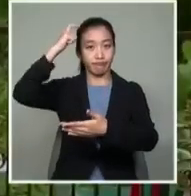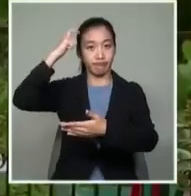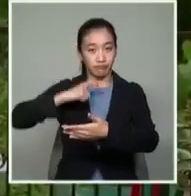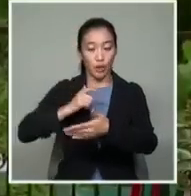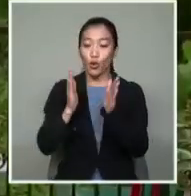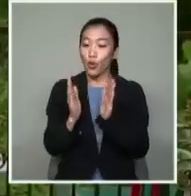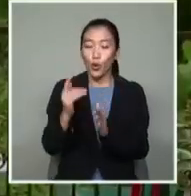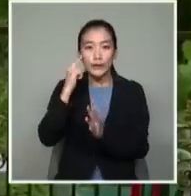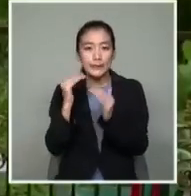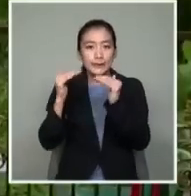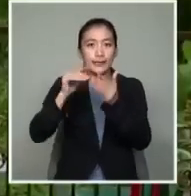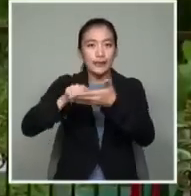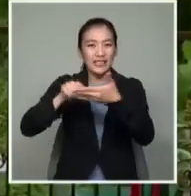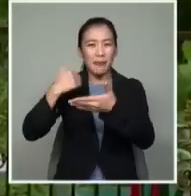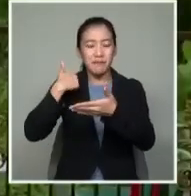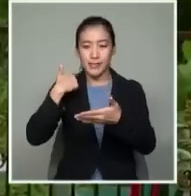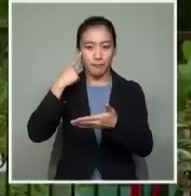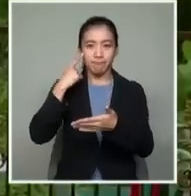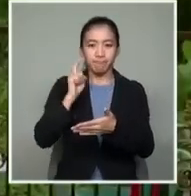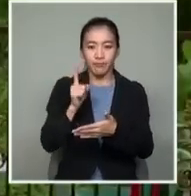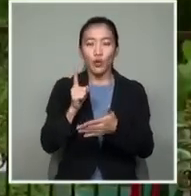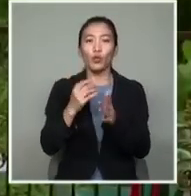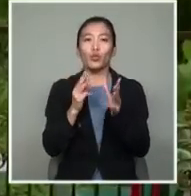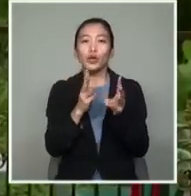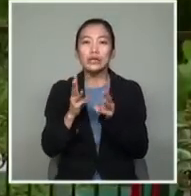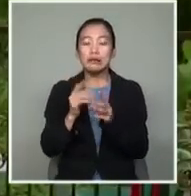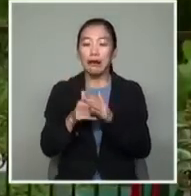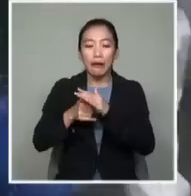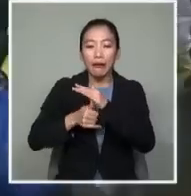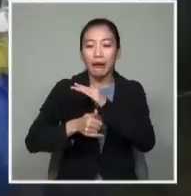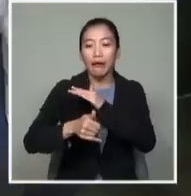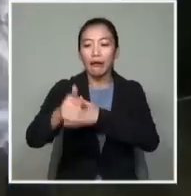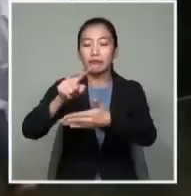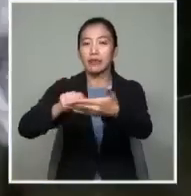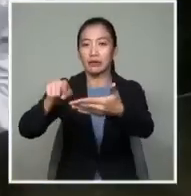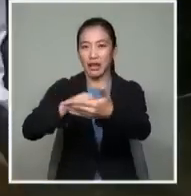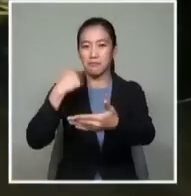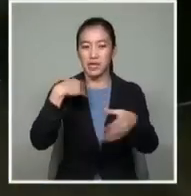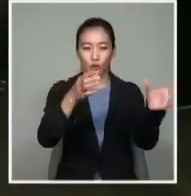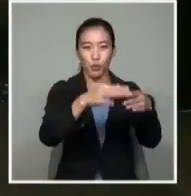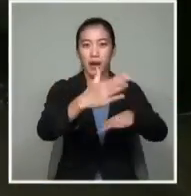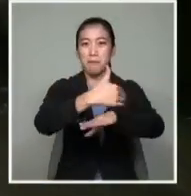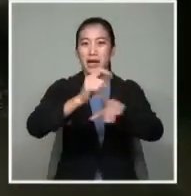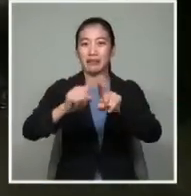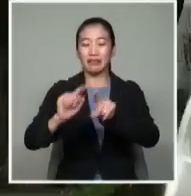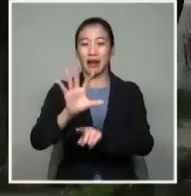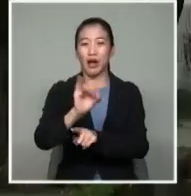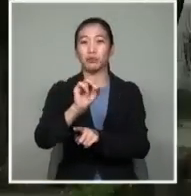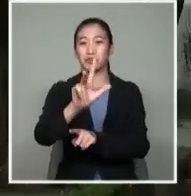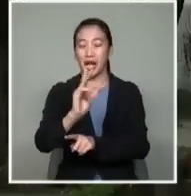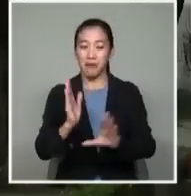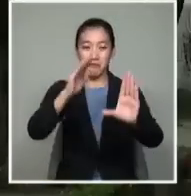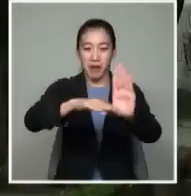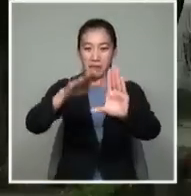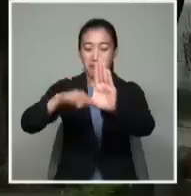ทธิ์เลือกตั้งเตรียมฝ่าโควิดออกไปใช้สิทธิ์กันแล้วมีพรรคการเมืองทั้งหมดถึง93พรรคที่ส่งผู้สมัครลงเลือกตั้งสมา